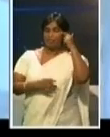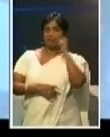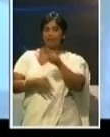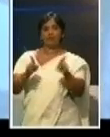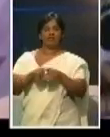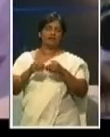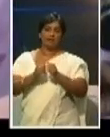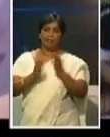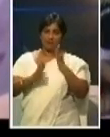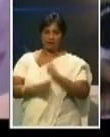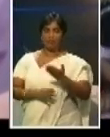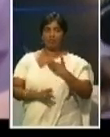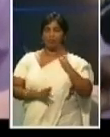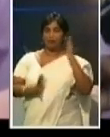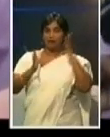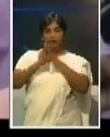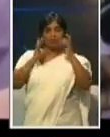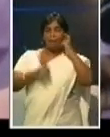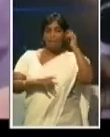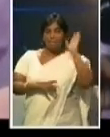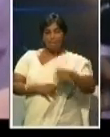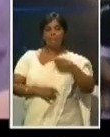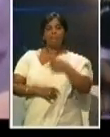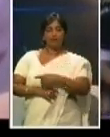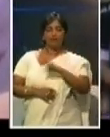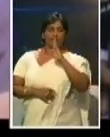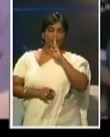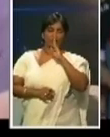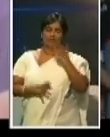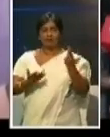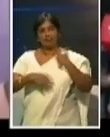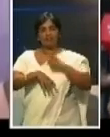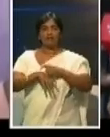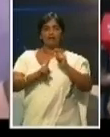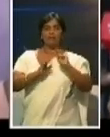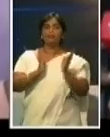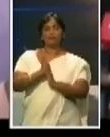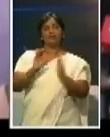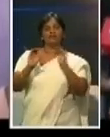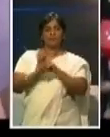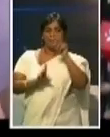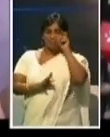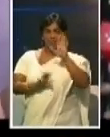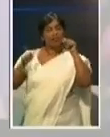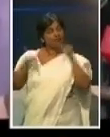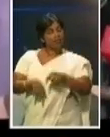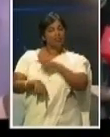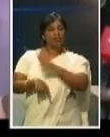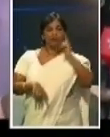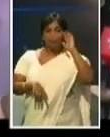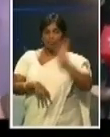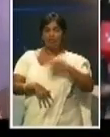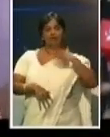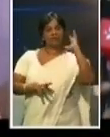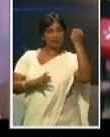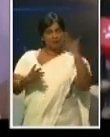තියෙනවා. මේ වන විට සුවිශාල ජනතාවක් බලාපොරොත්තුෙන් හිටියේ එතුමා කොයි වෙලාවේ අගමැති වේද කියලා බලාගෙන හිටියේ. දැන් ඒ බලාපොරොත්තු